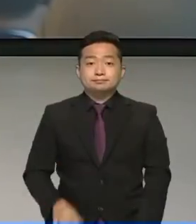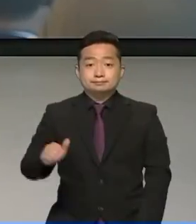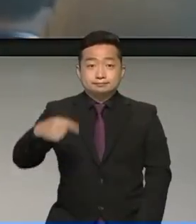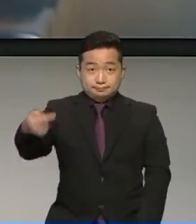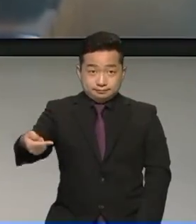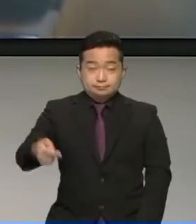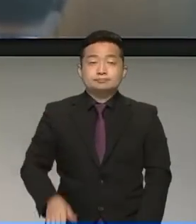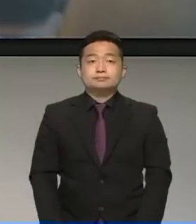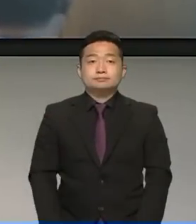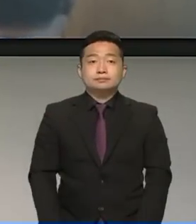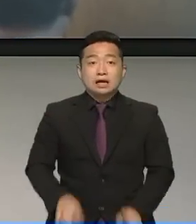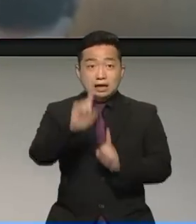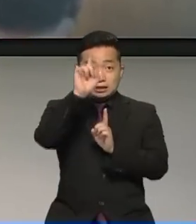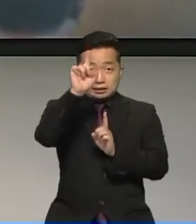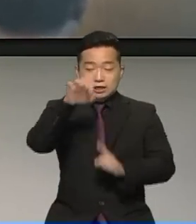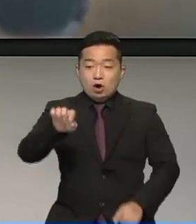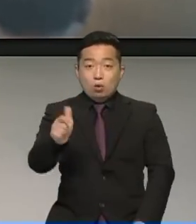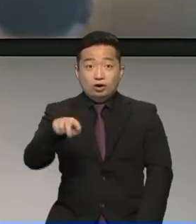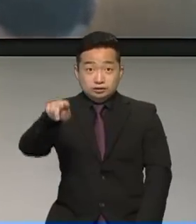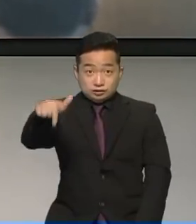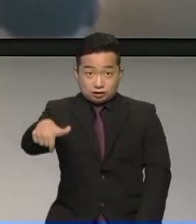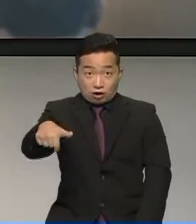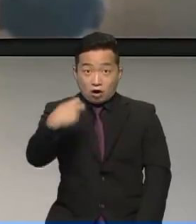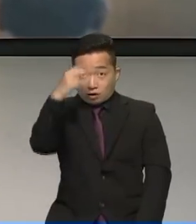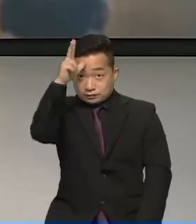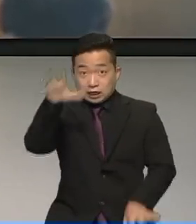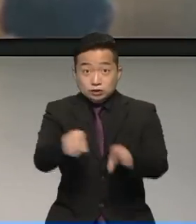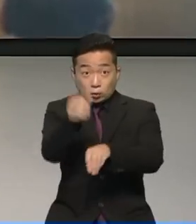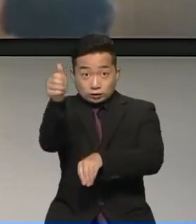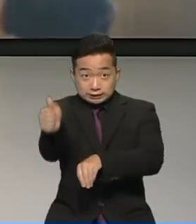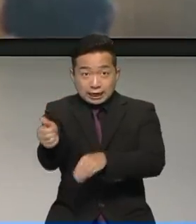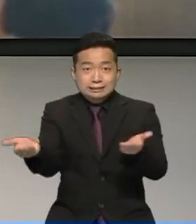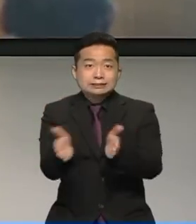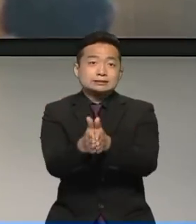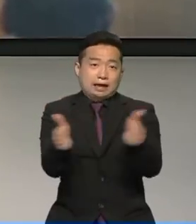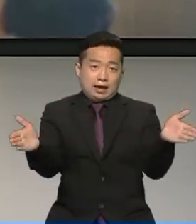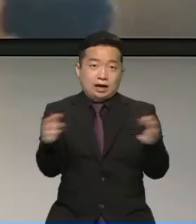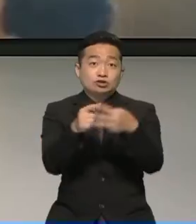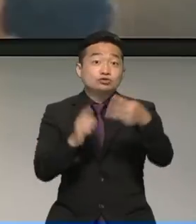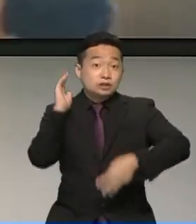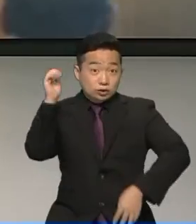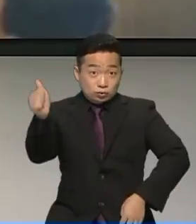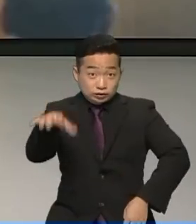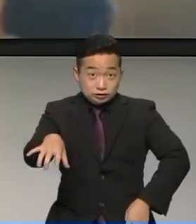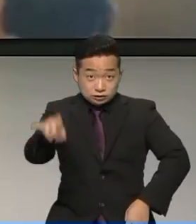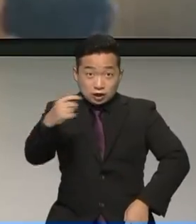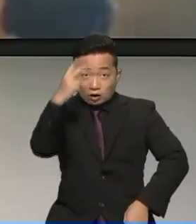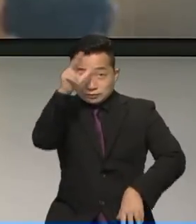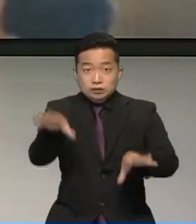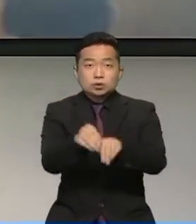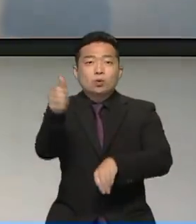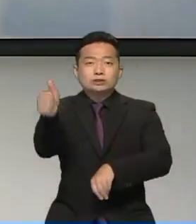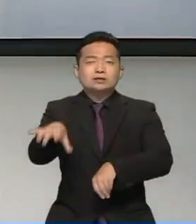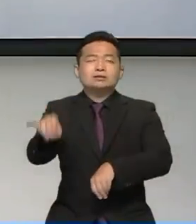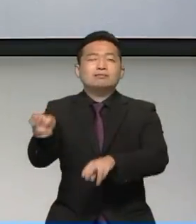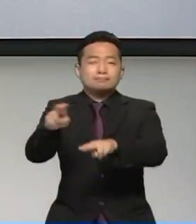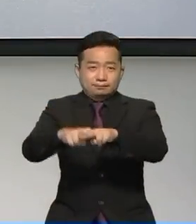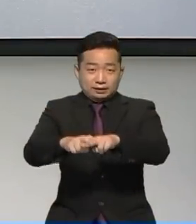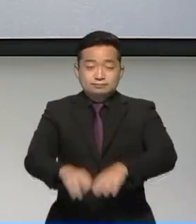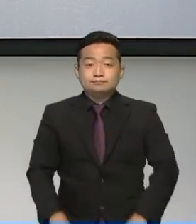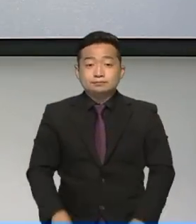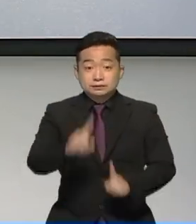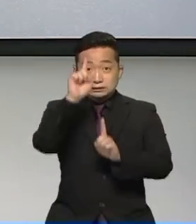다음 소식입니다. 이원석 검찰총장이 임기를 시작했습니다. 윤석열 정부의 첫 검찰총장입니다.